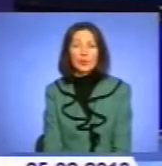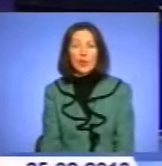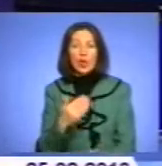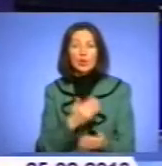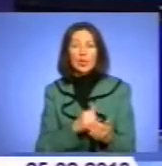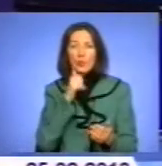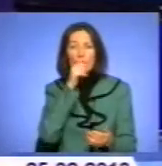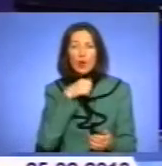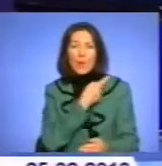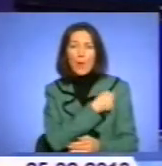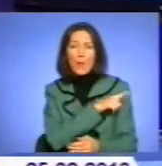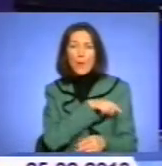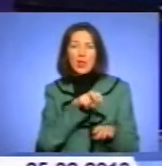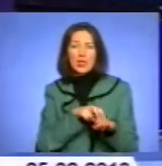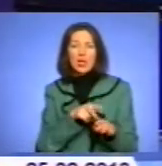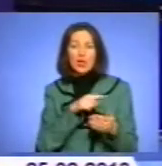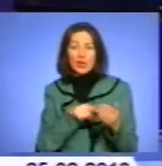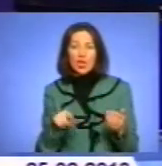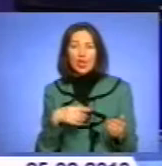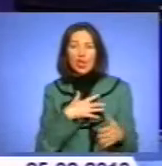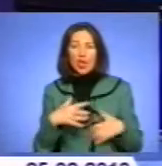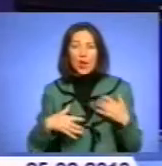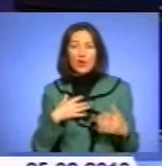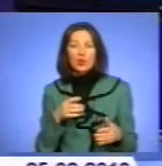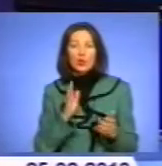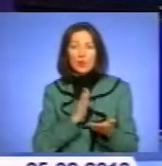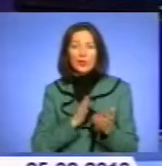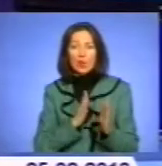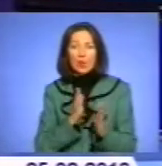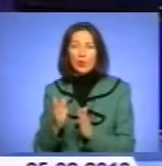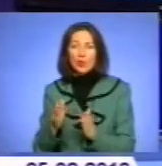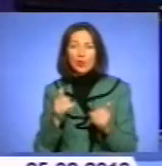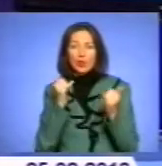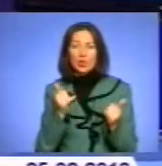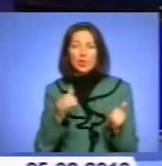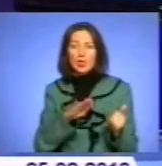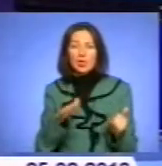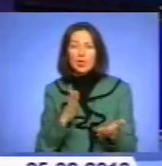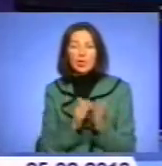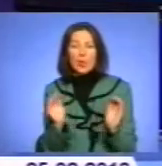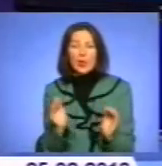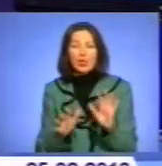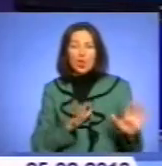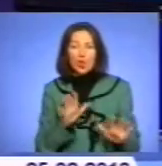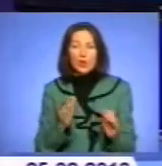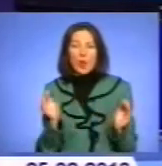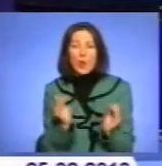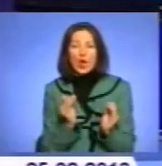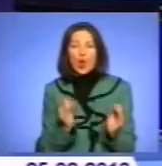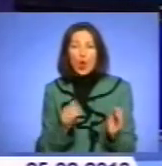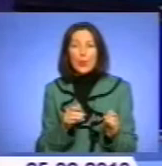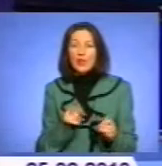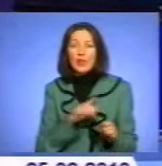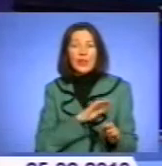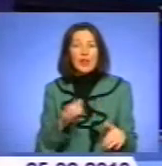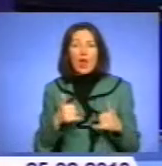Останніми роками медики відзначають тривожну тенденцію. Сучасні діти стають менш тренованими, малорухомими. Вони не